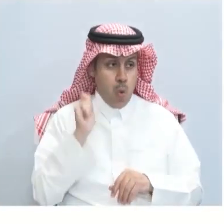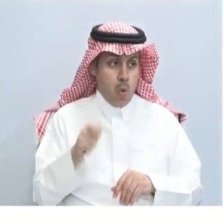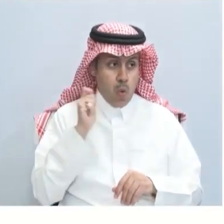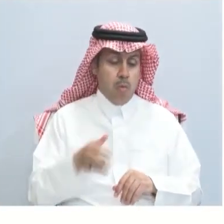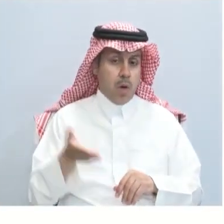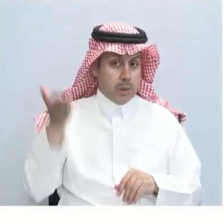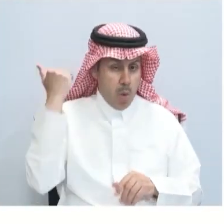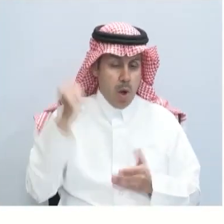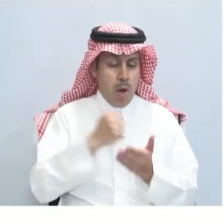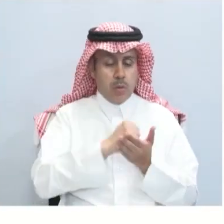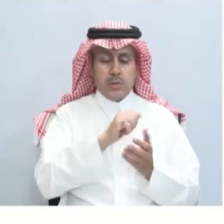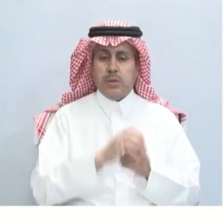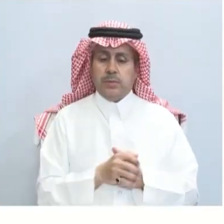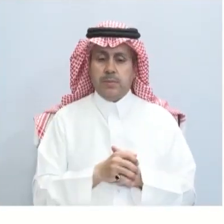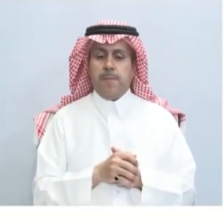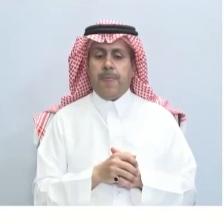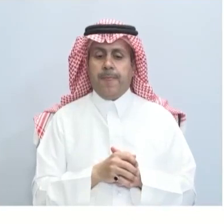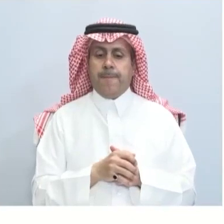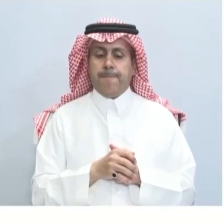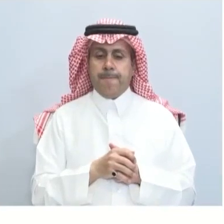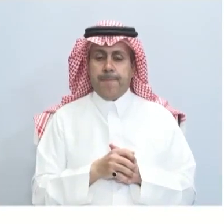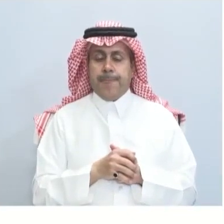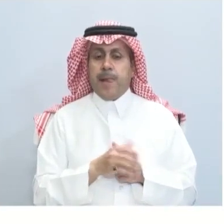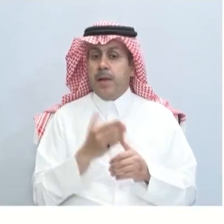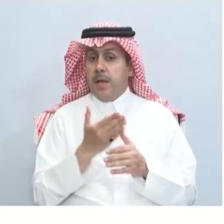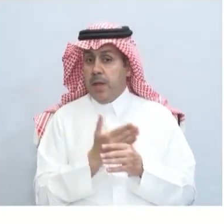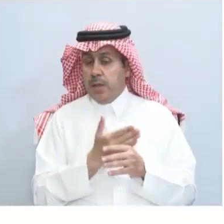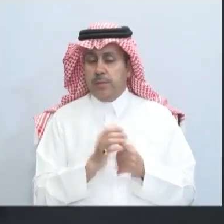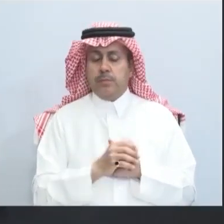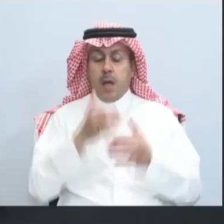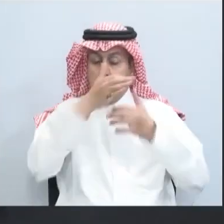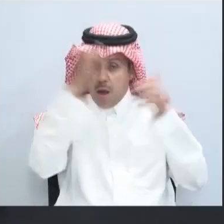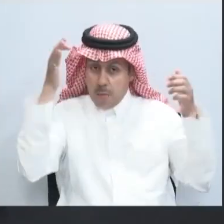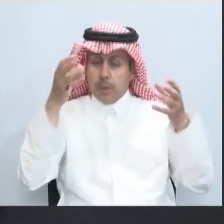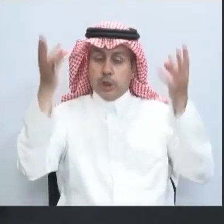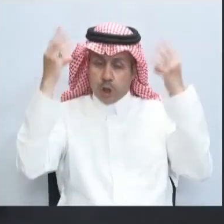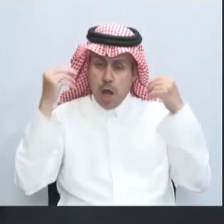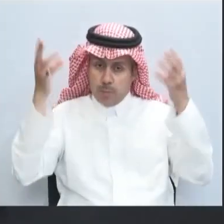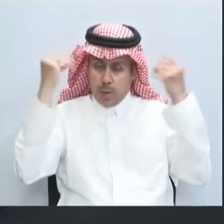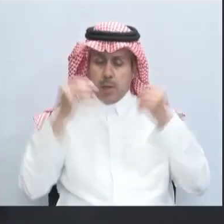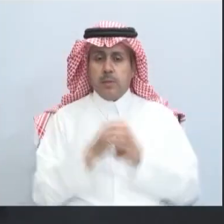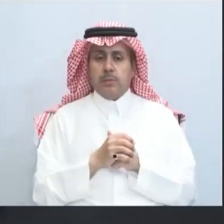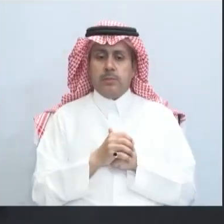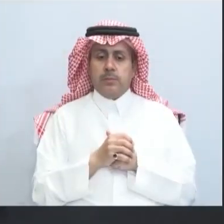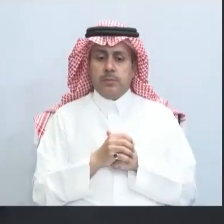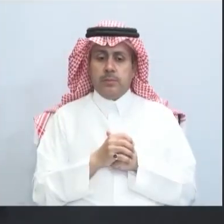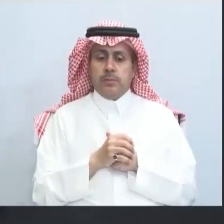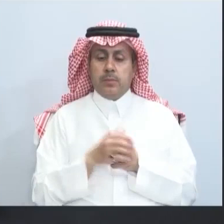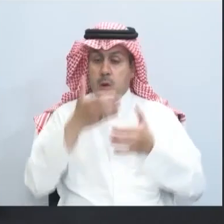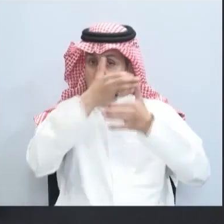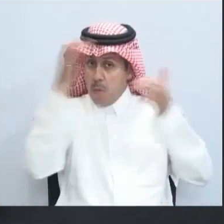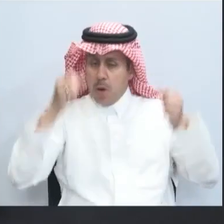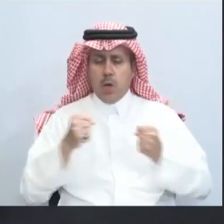قد نسخ فلذلك نقول هذا العالم يتعلم هذا الامر والعلماء